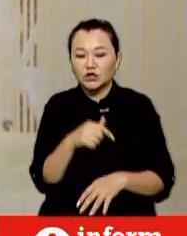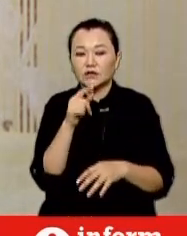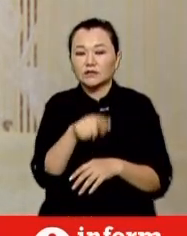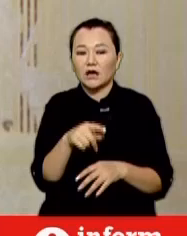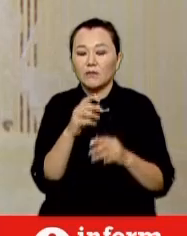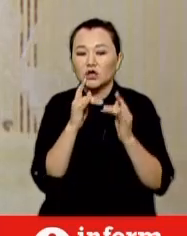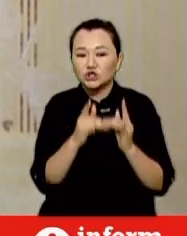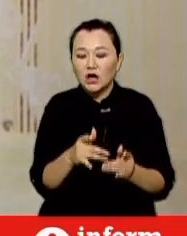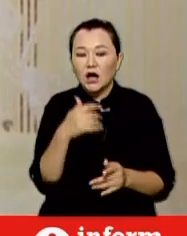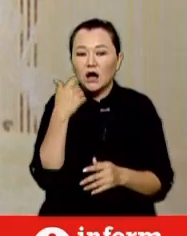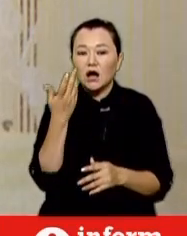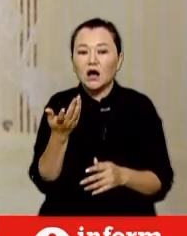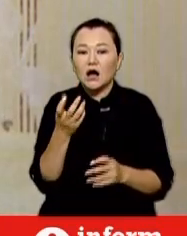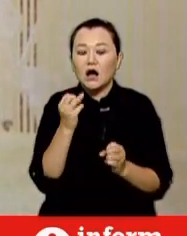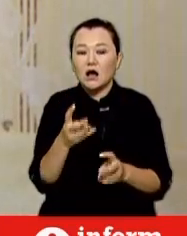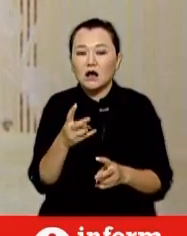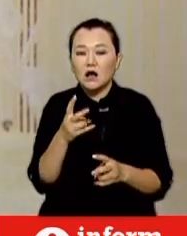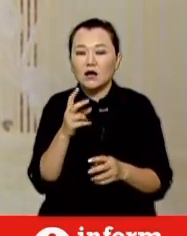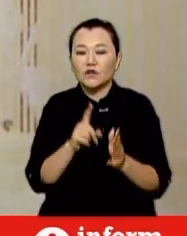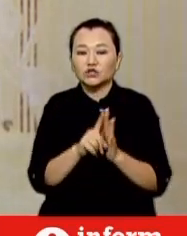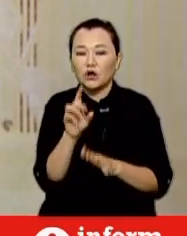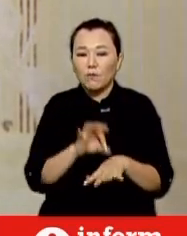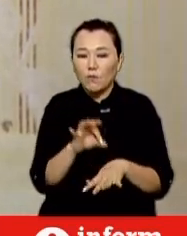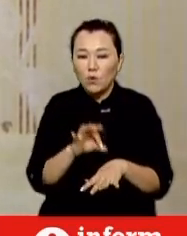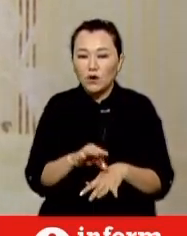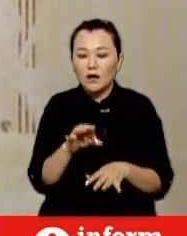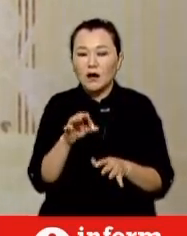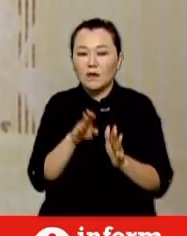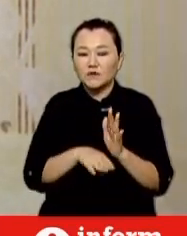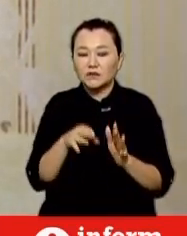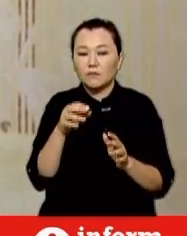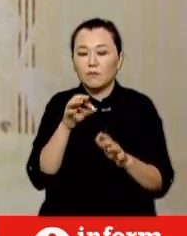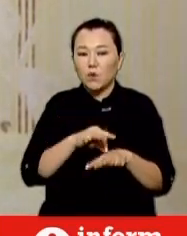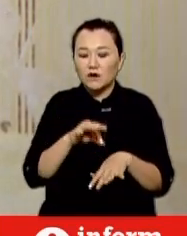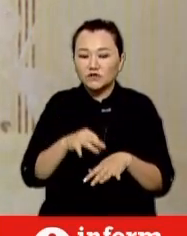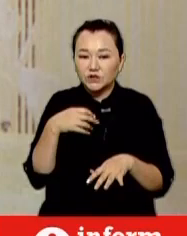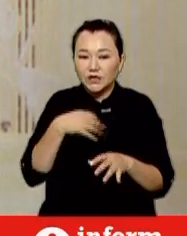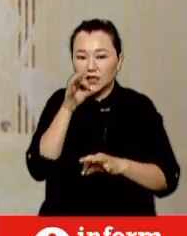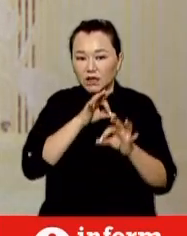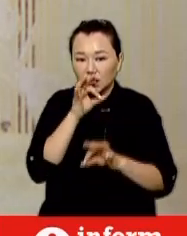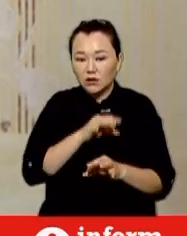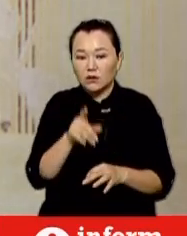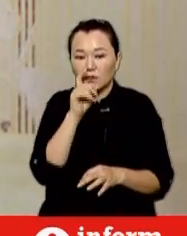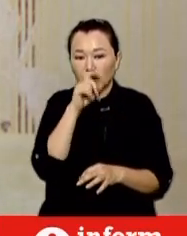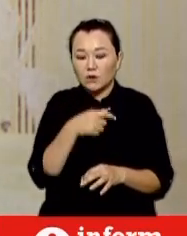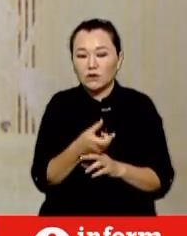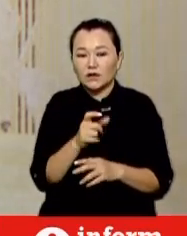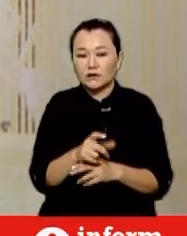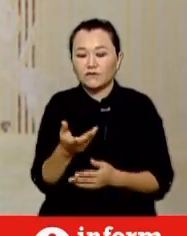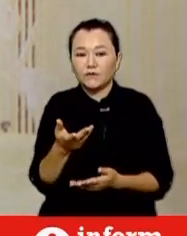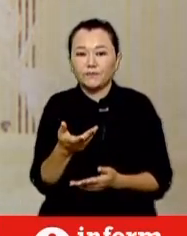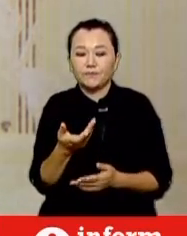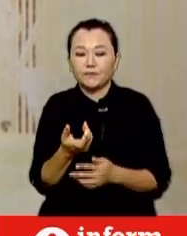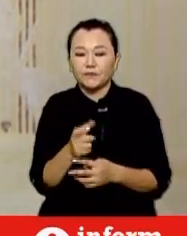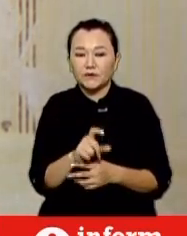подлежит. А как приступ, уже даже я безболезненно даю ему, плохо насчет этого.